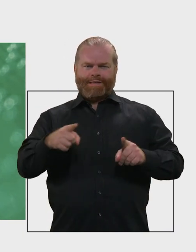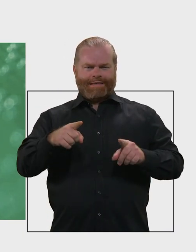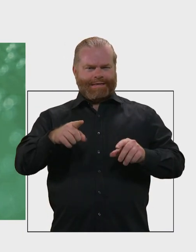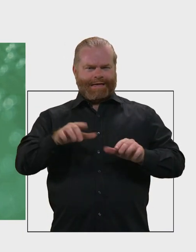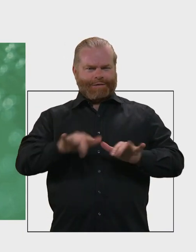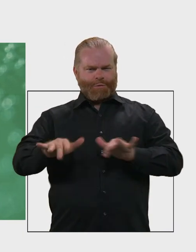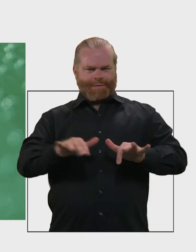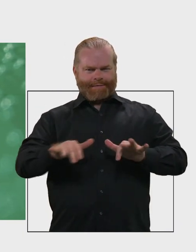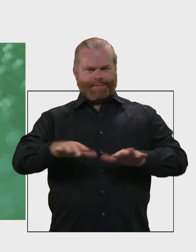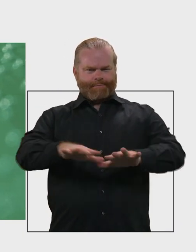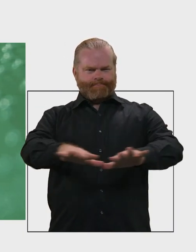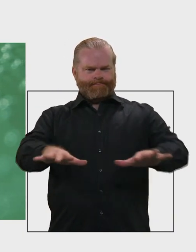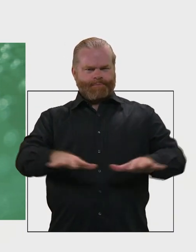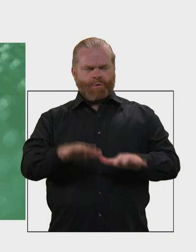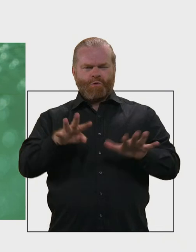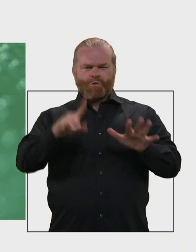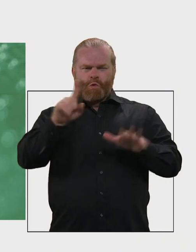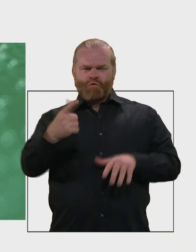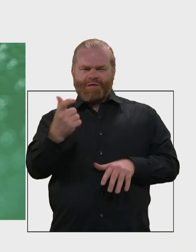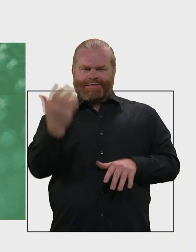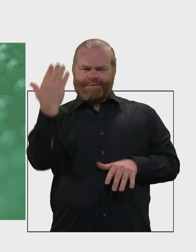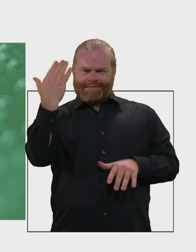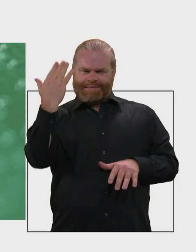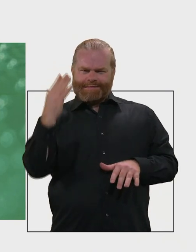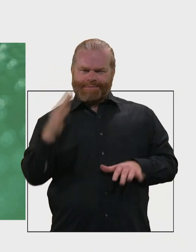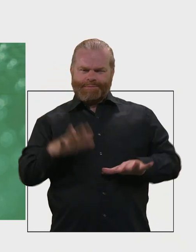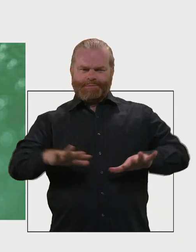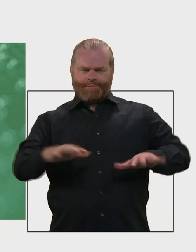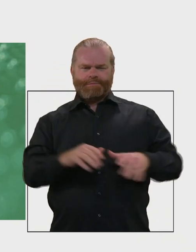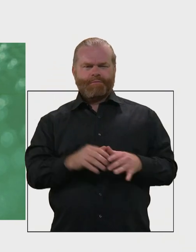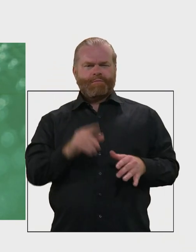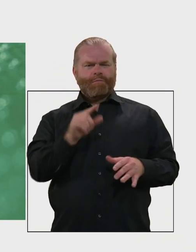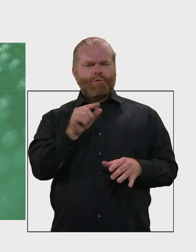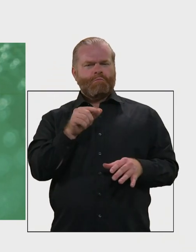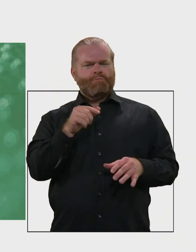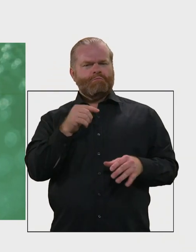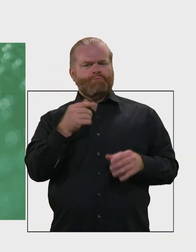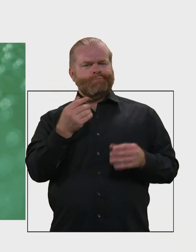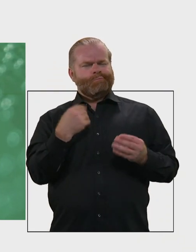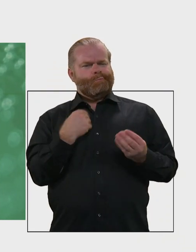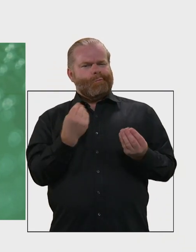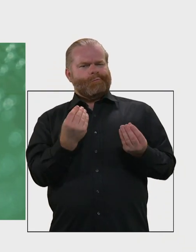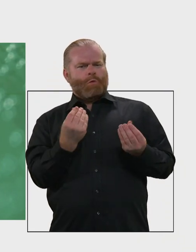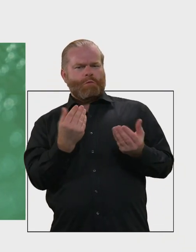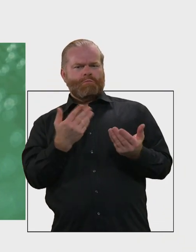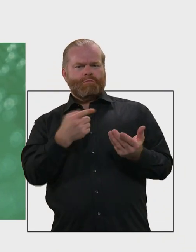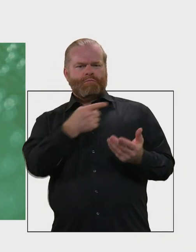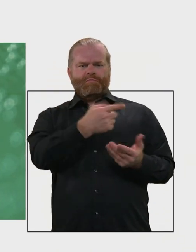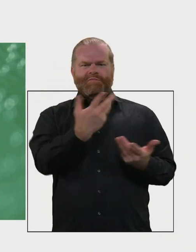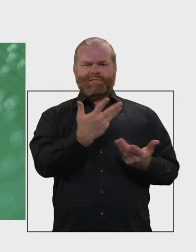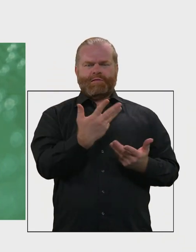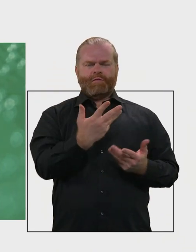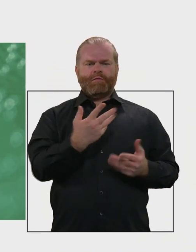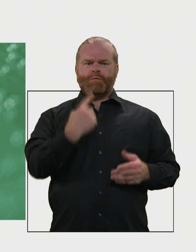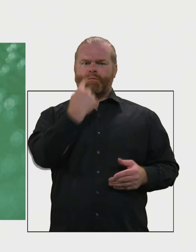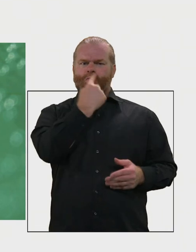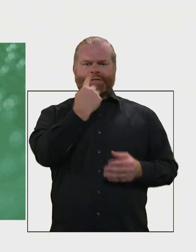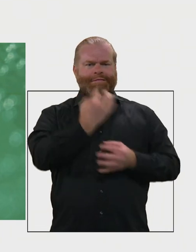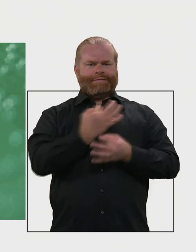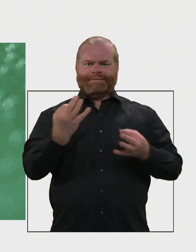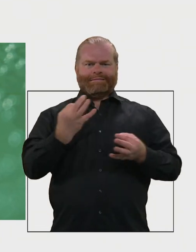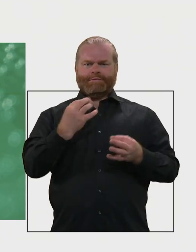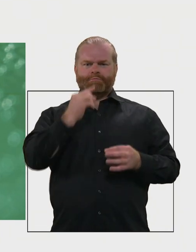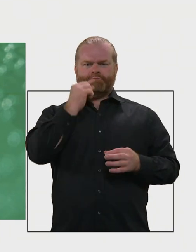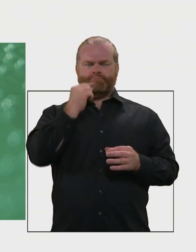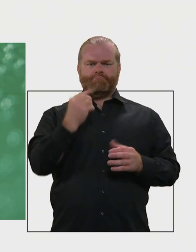wenn man dich da so sieht mit deinen Händen, du bewegst den Mund ja gar nicht. Das heißt, da kommt keine Stimme raus. Es hat was Magisches. Erzähl uns doch mal ein bisschen was darüber, wie das